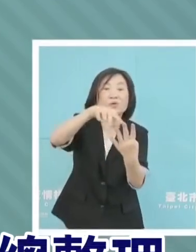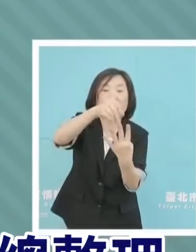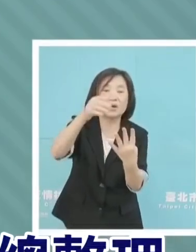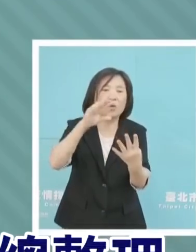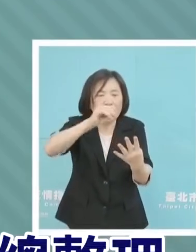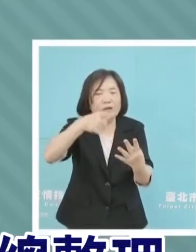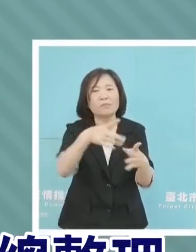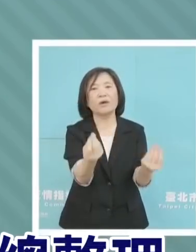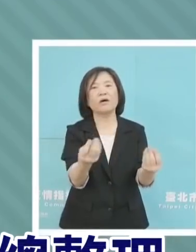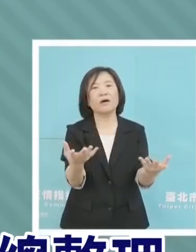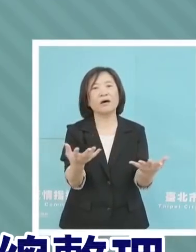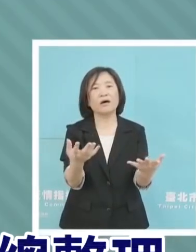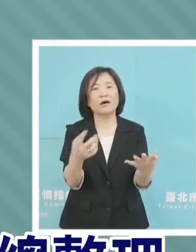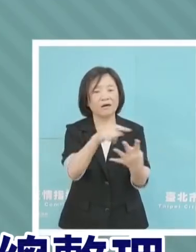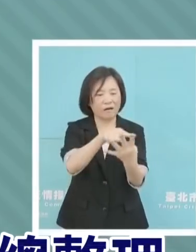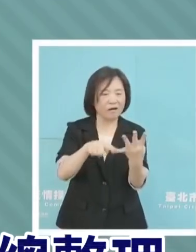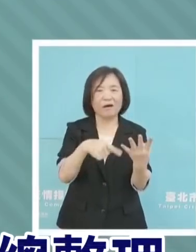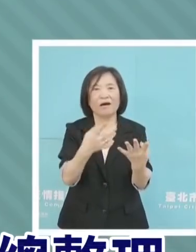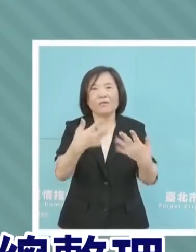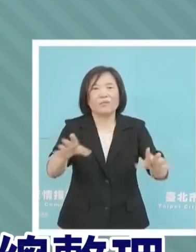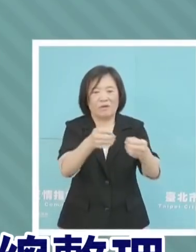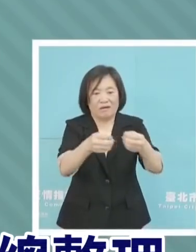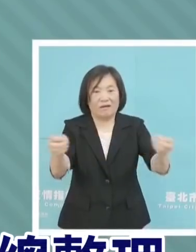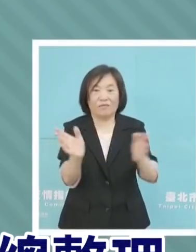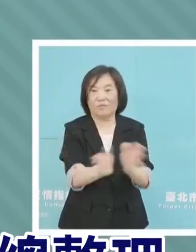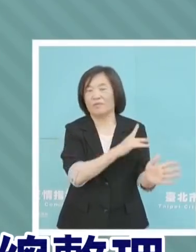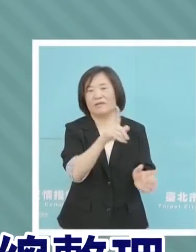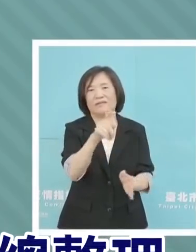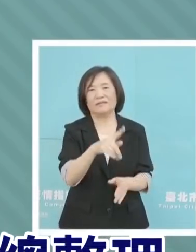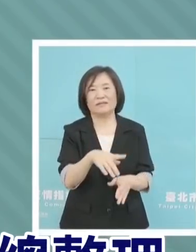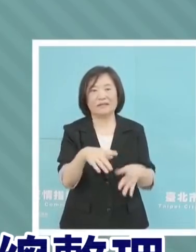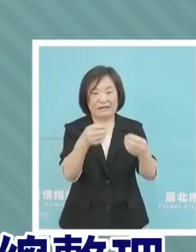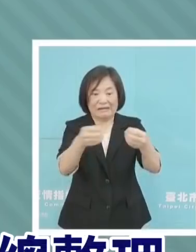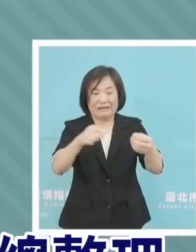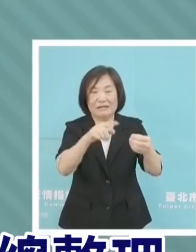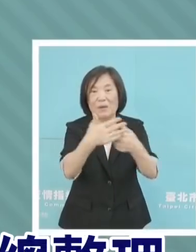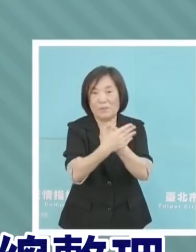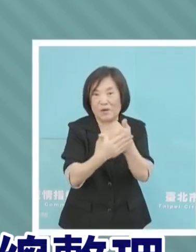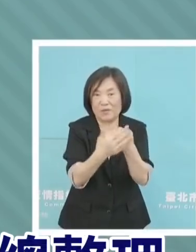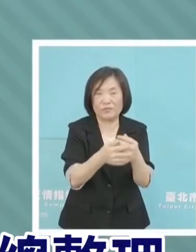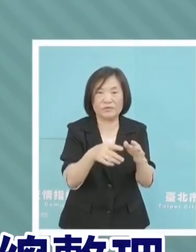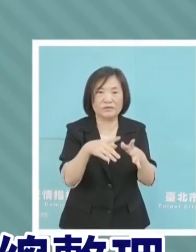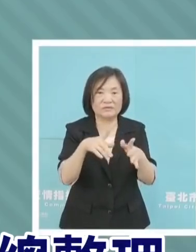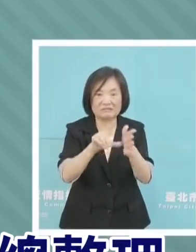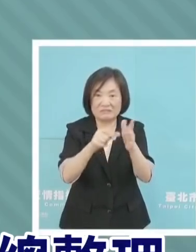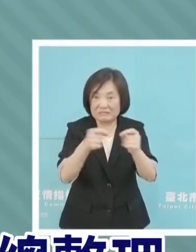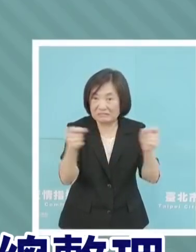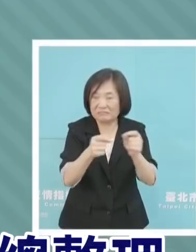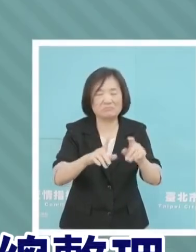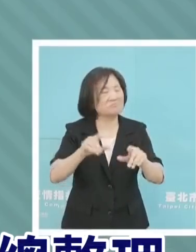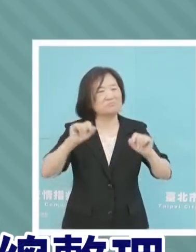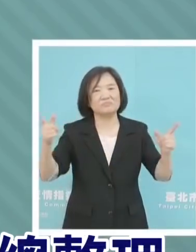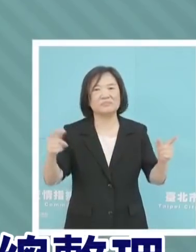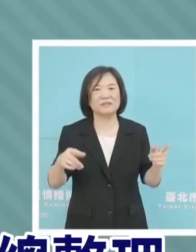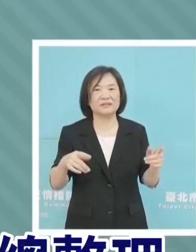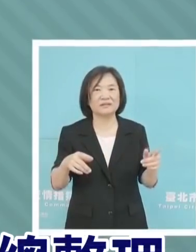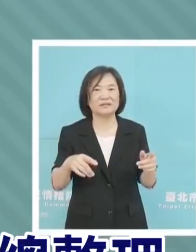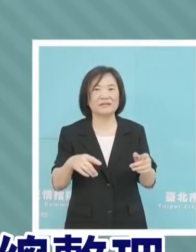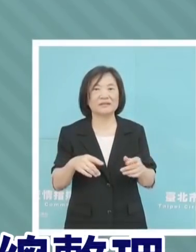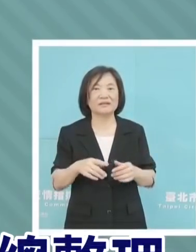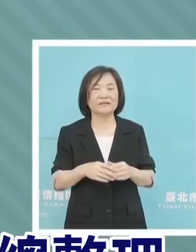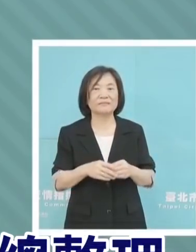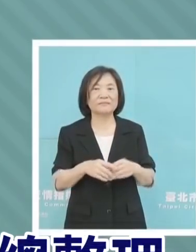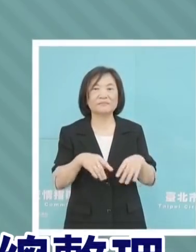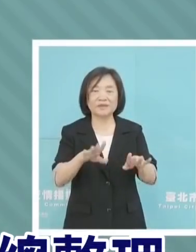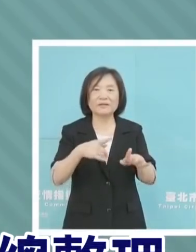个疫苗。另外一点是这样的，不同的疫苗保存条件都不一样，所以那间隔时间也不一样。